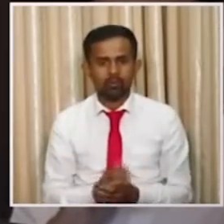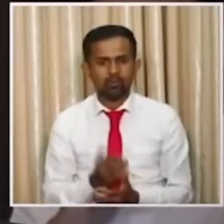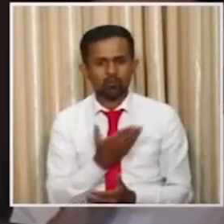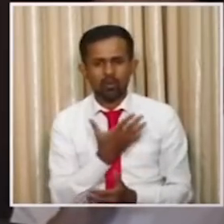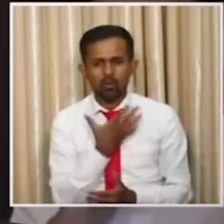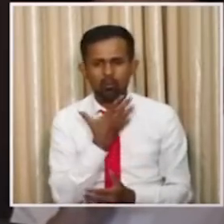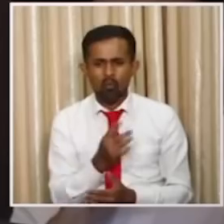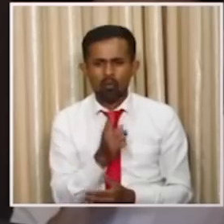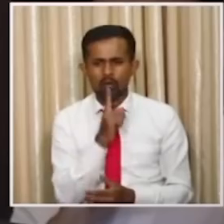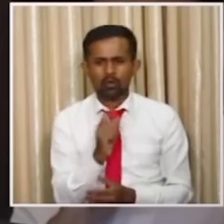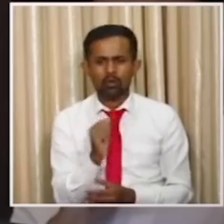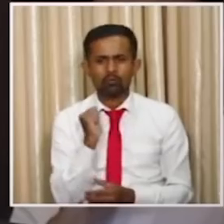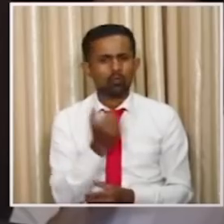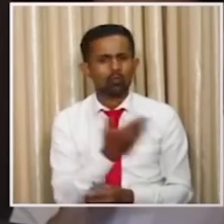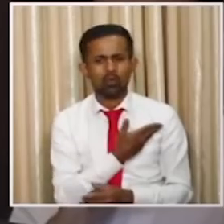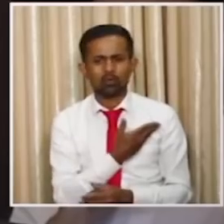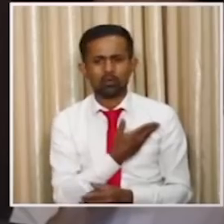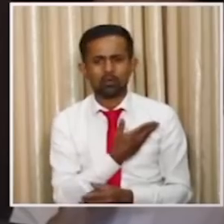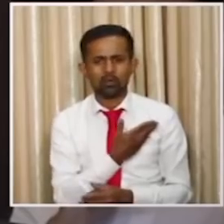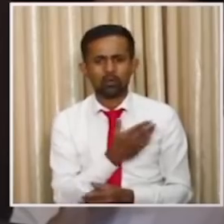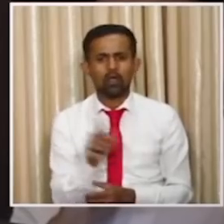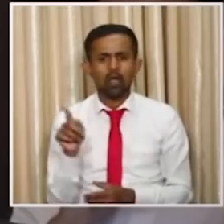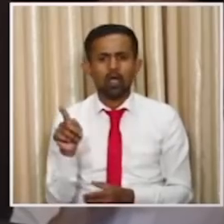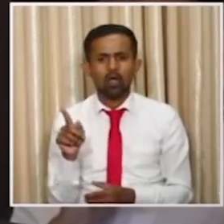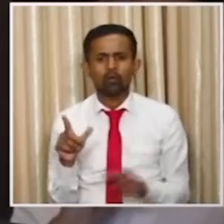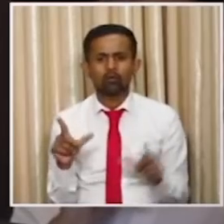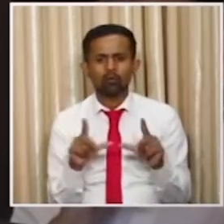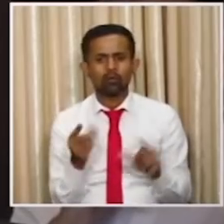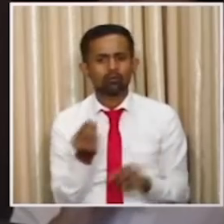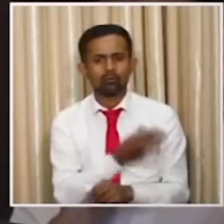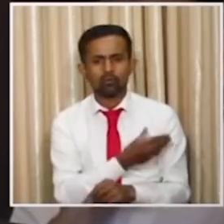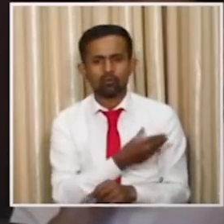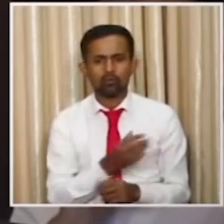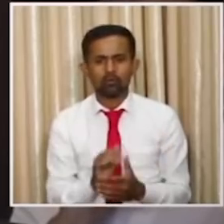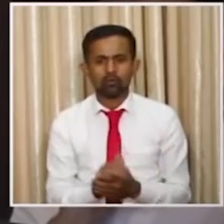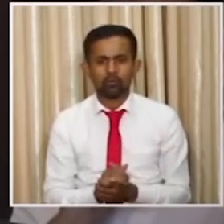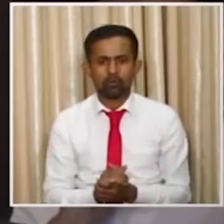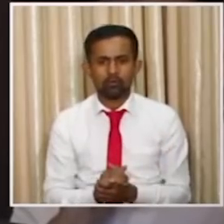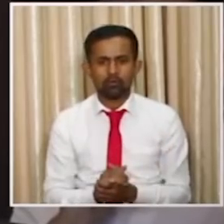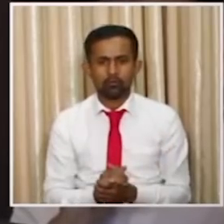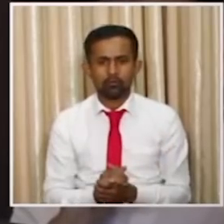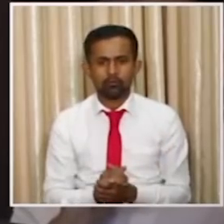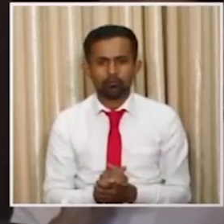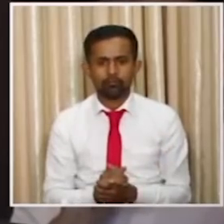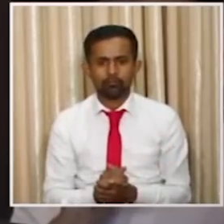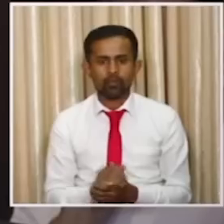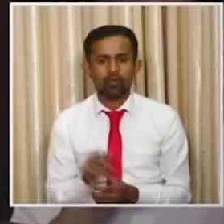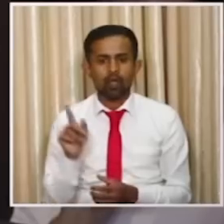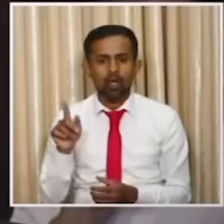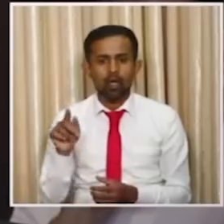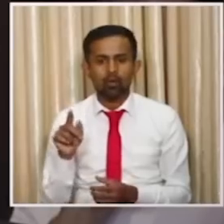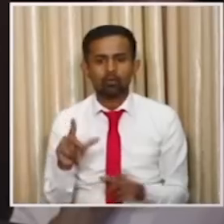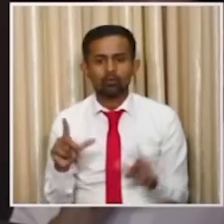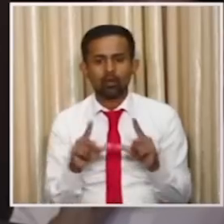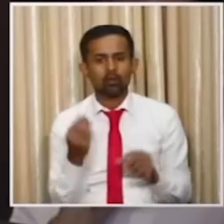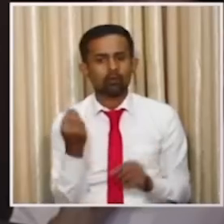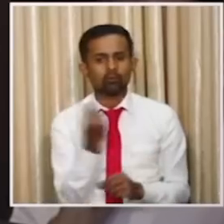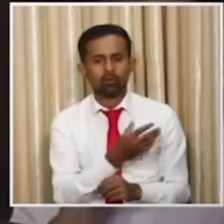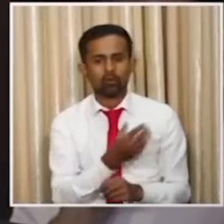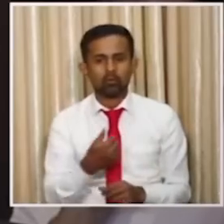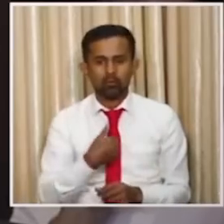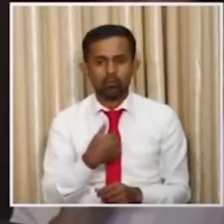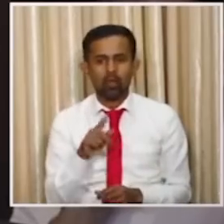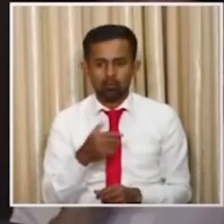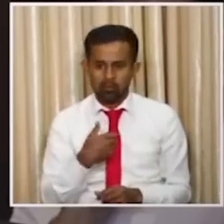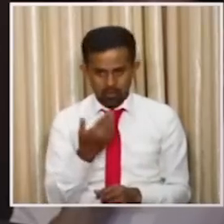செய்வதற்காக மாத்திரம் முன்னாள் அமைச்சர் பேராசிரியர் GL பீரிஸ் இருந்த வீட்டில் தங்கியிருப்பேன். நாடாளுமன்ற சிறப்புரிமை என்ற போர்வையில்